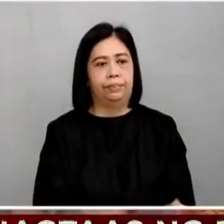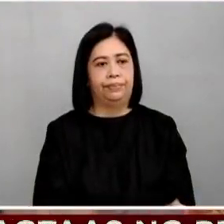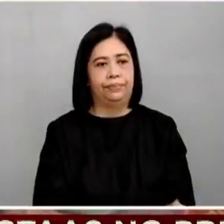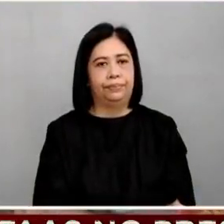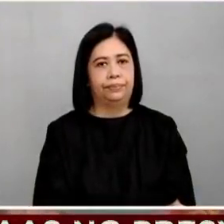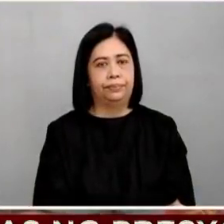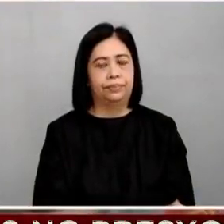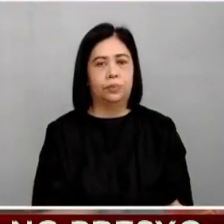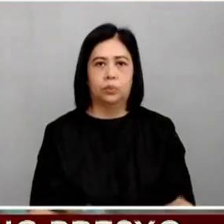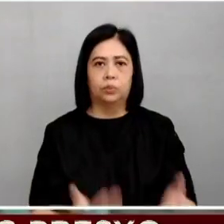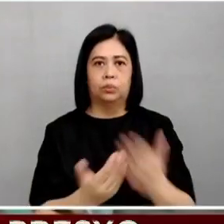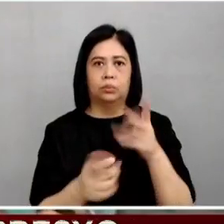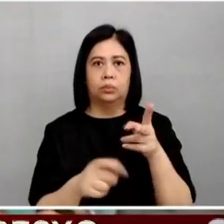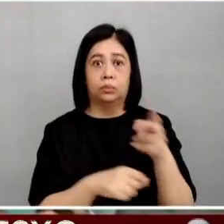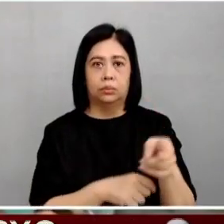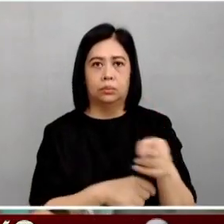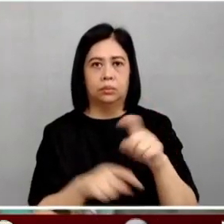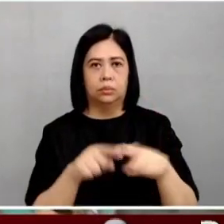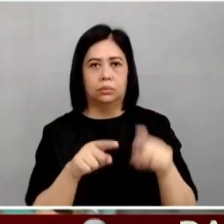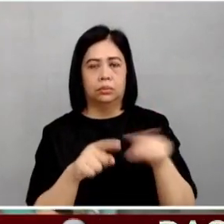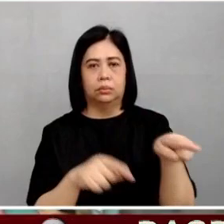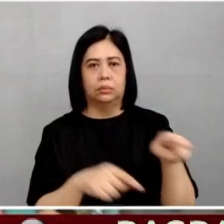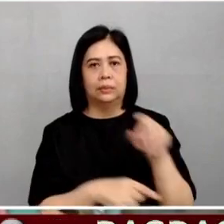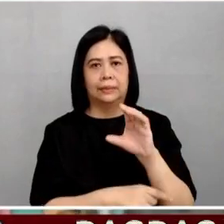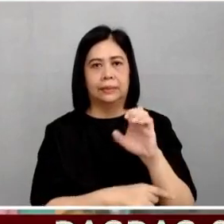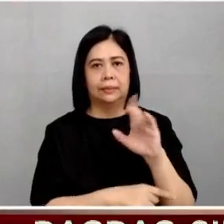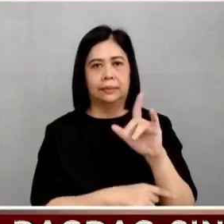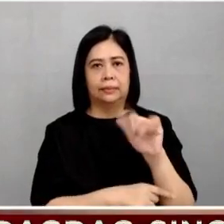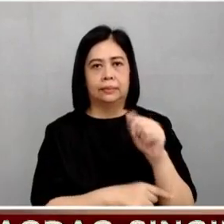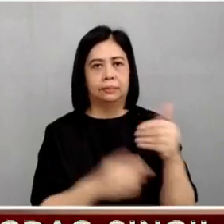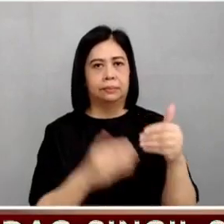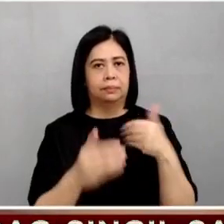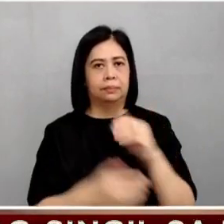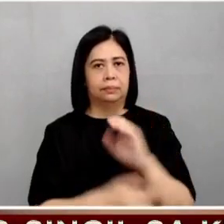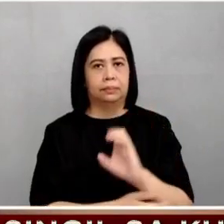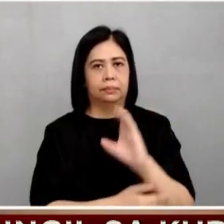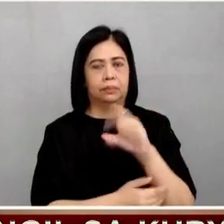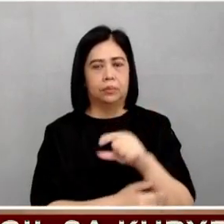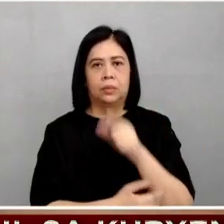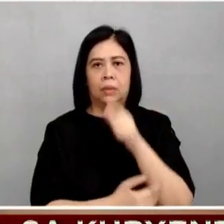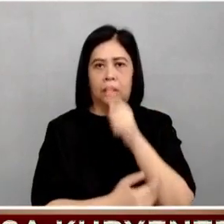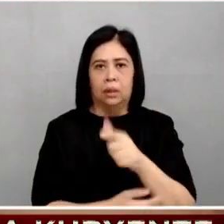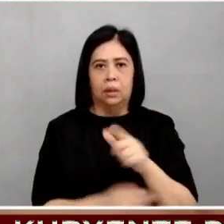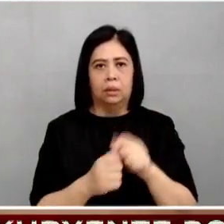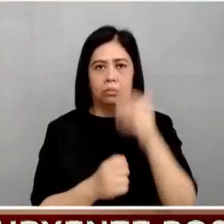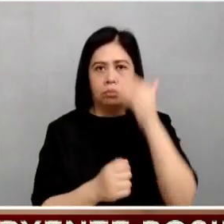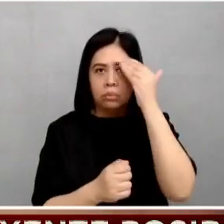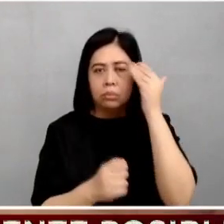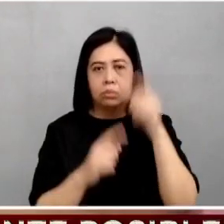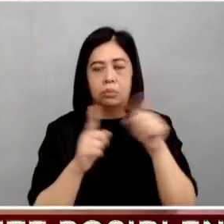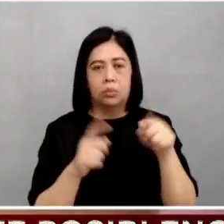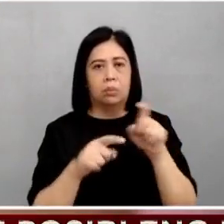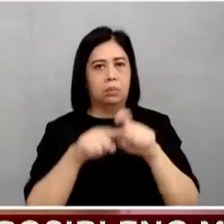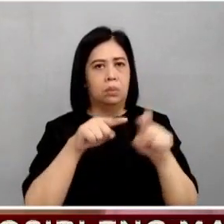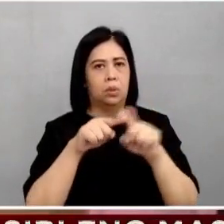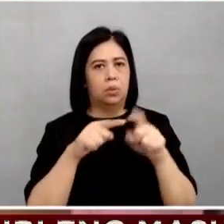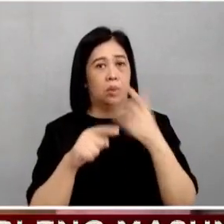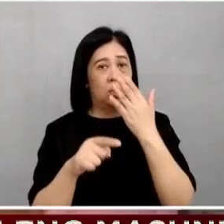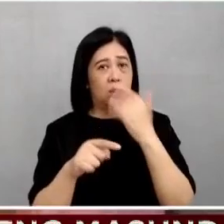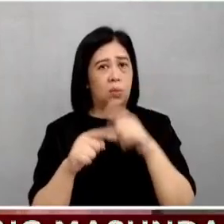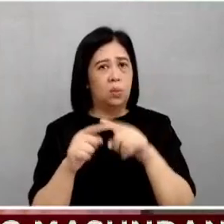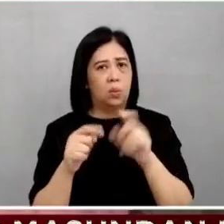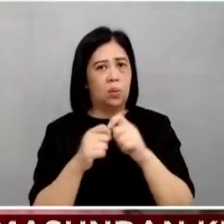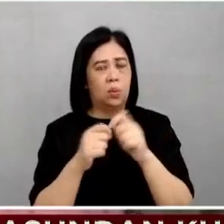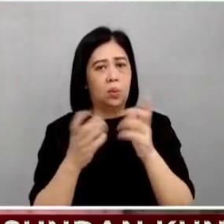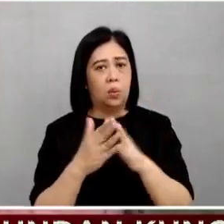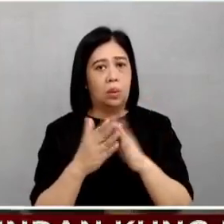Muntik nang maputulan ang kuryente si Aling Cecilia bago mag-ECQ. Buti na lang, nakiusap siya sa taga Meralco dahil isusugod